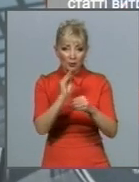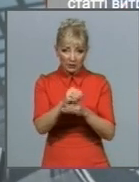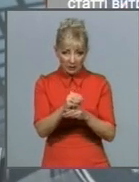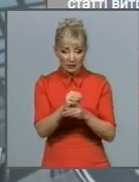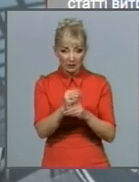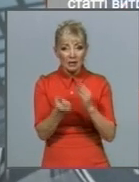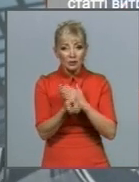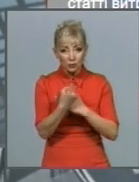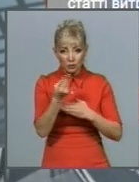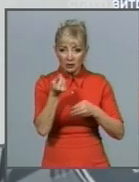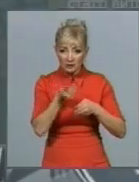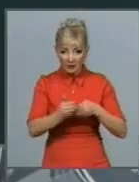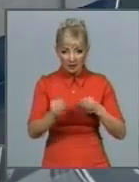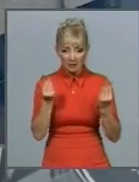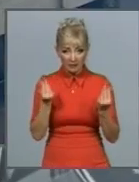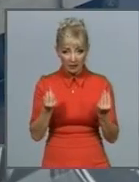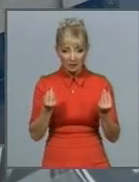джерела фінансування.